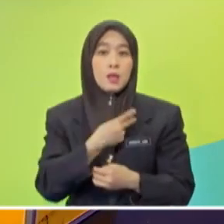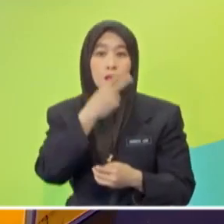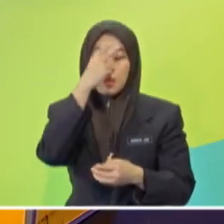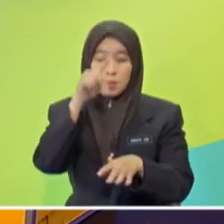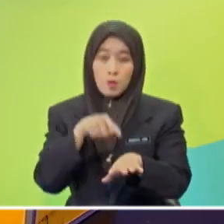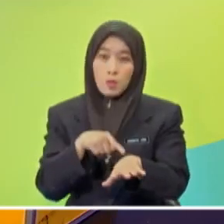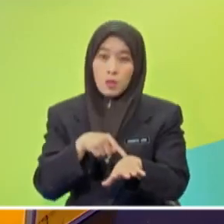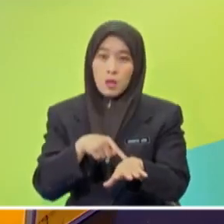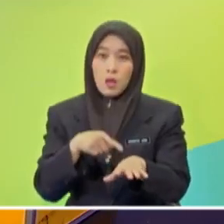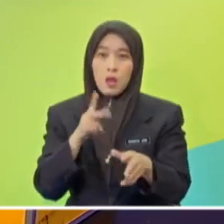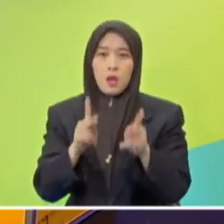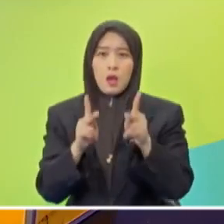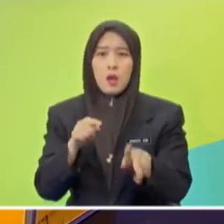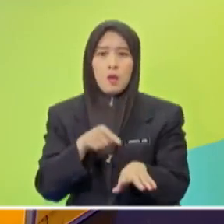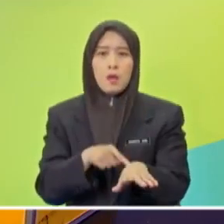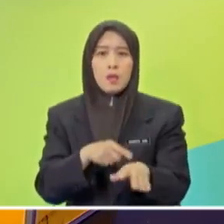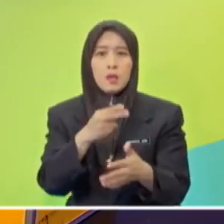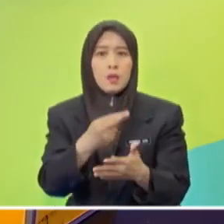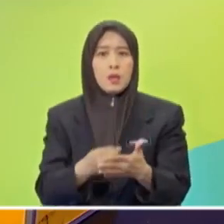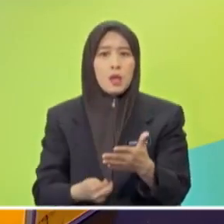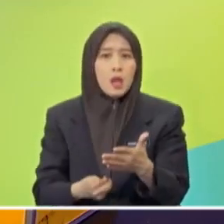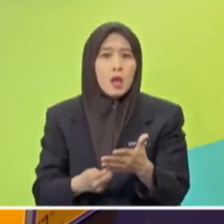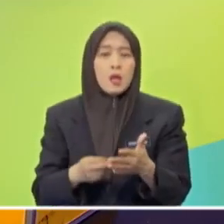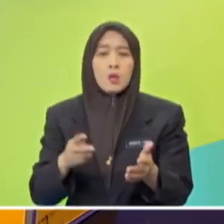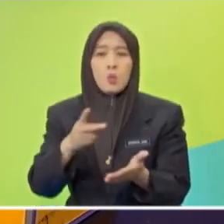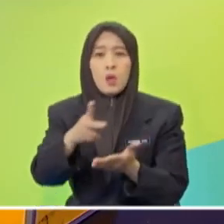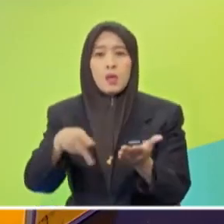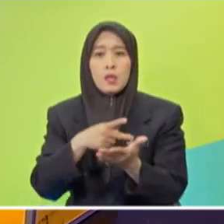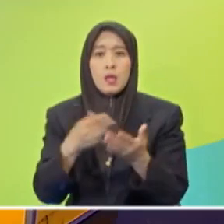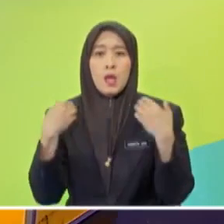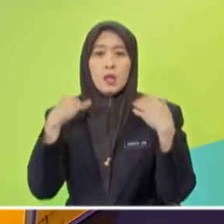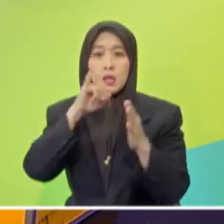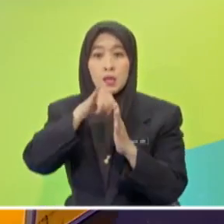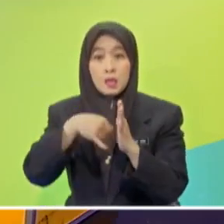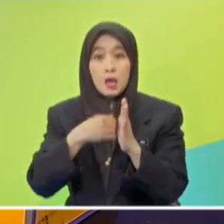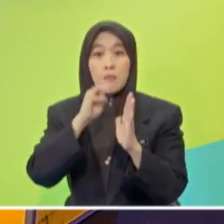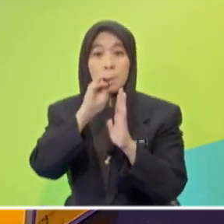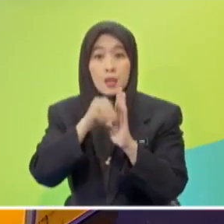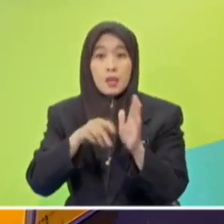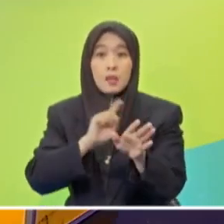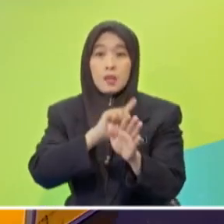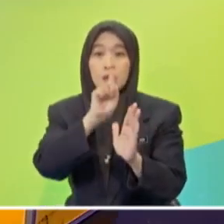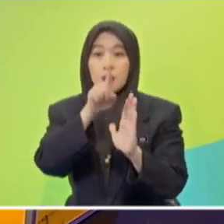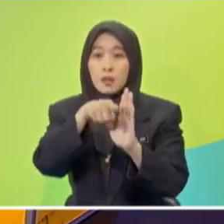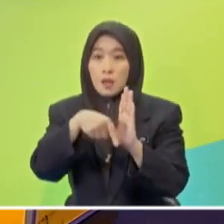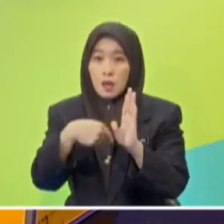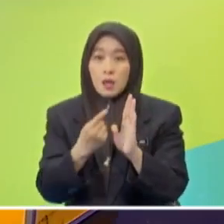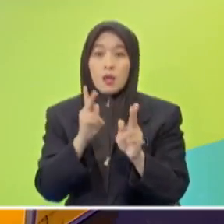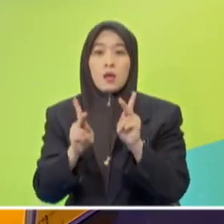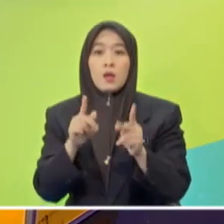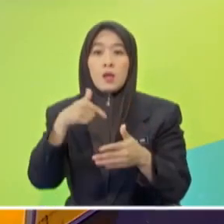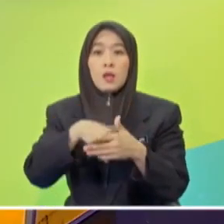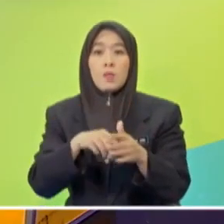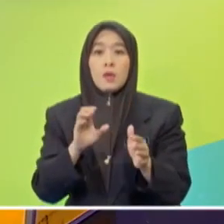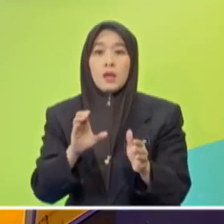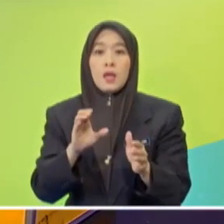quantity-nya jam Mini dan juga Oke kalau melibatkan cicahe